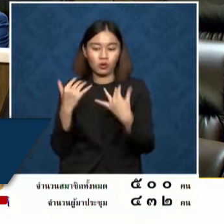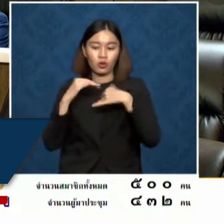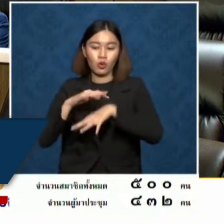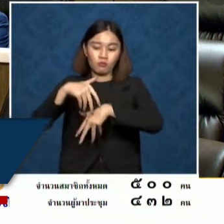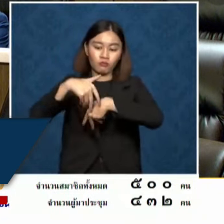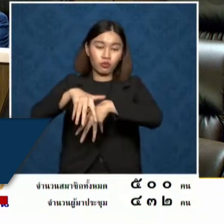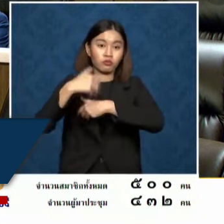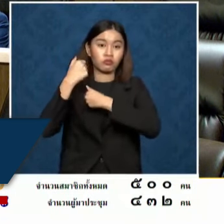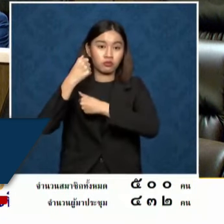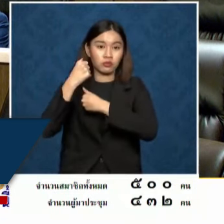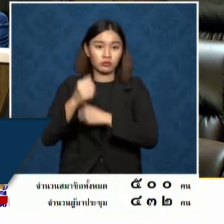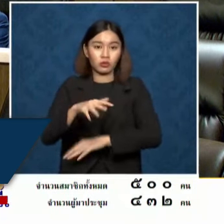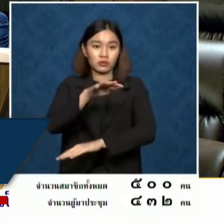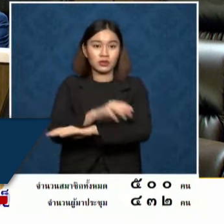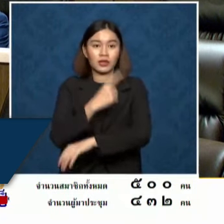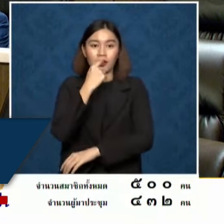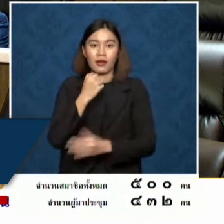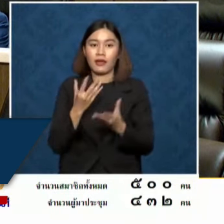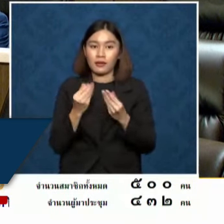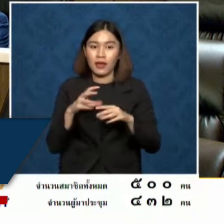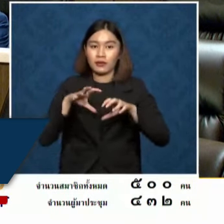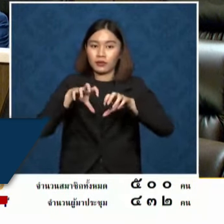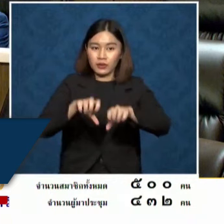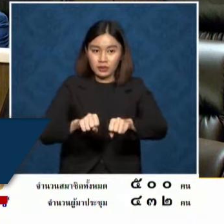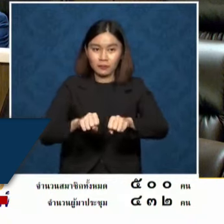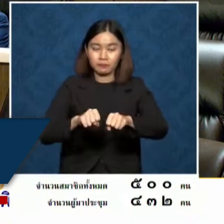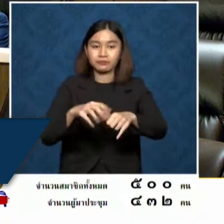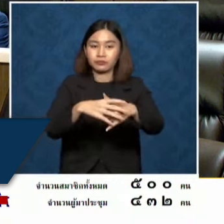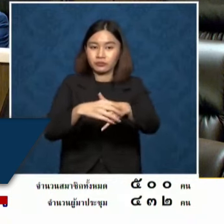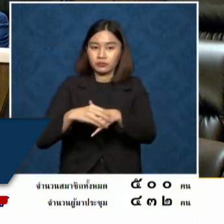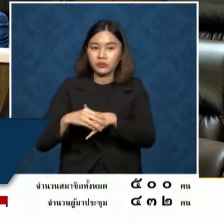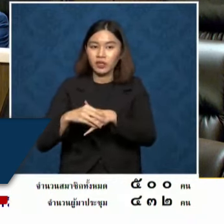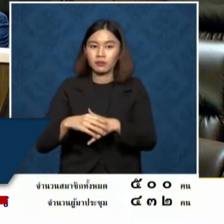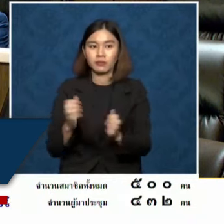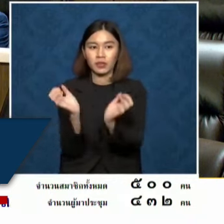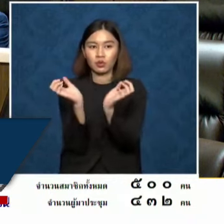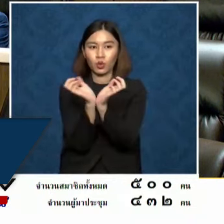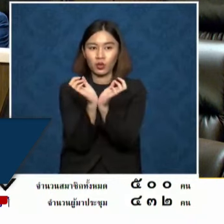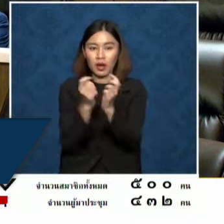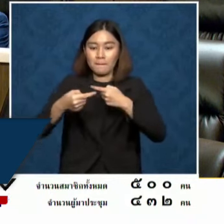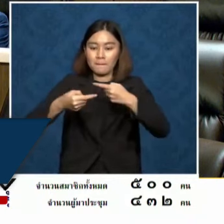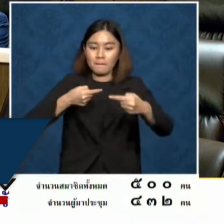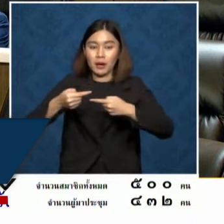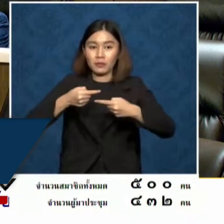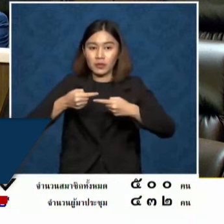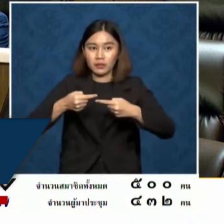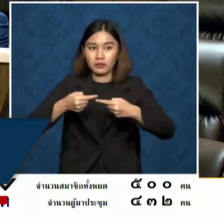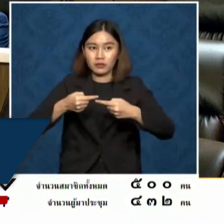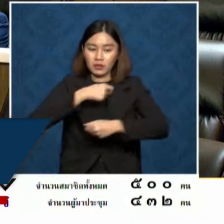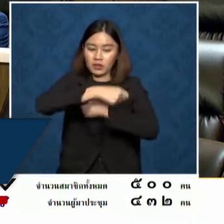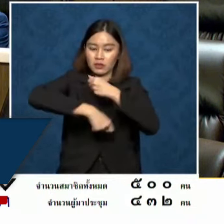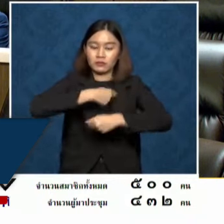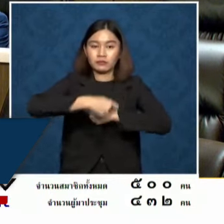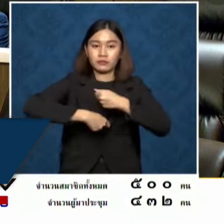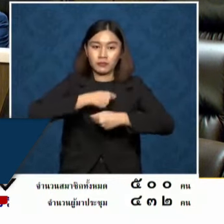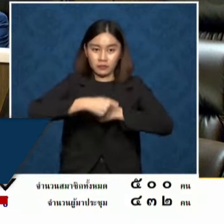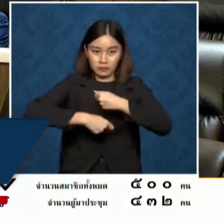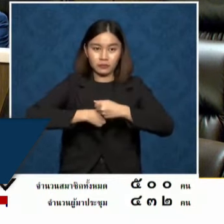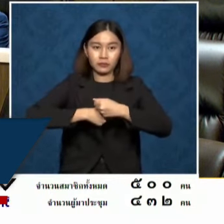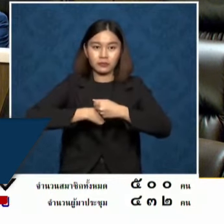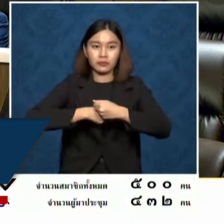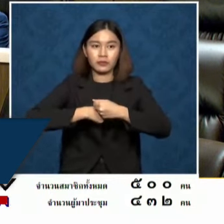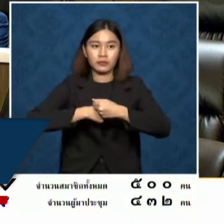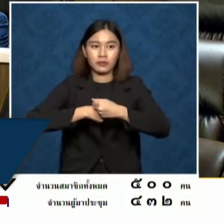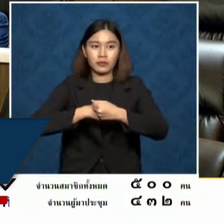ชุมนุมบริเวณแยกดินแดงถูกจับกุมโดยที่เจ้าหน้าที่ใช้กุญแจมือพลาสติกหรือเคเบิลไายนี่แหละครับพันธนาการควบคุม